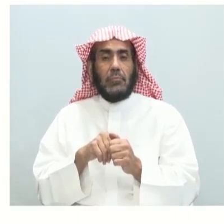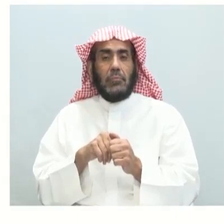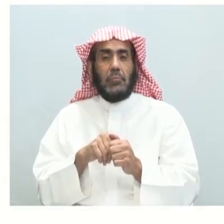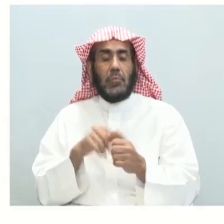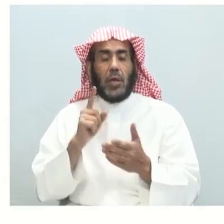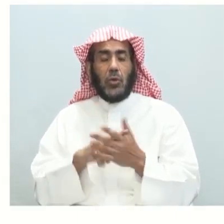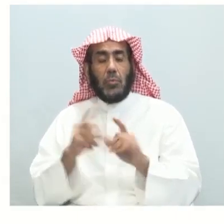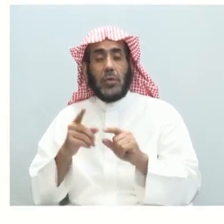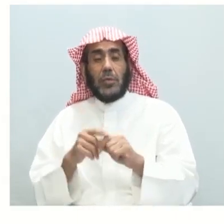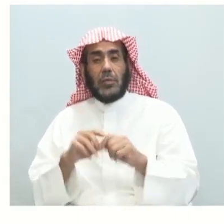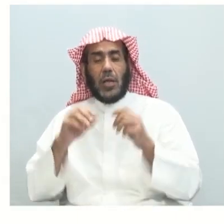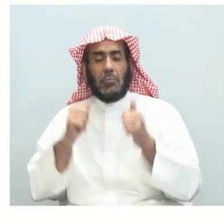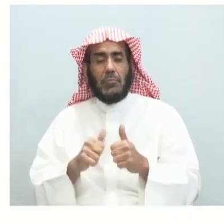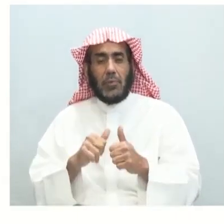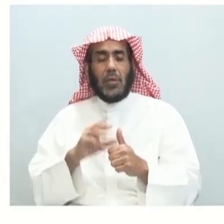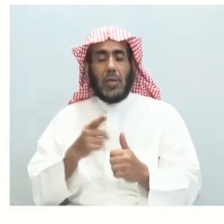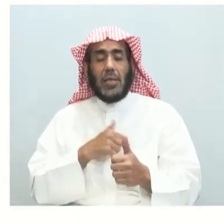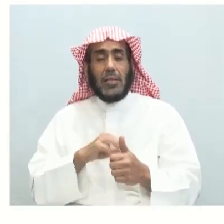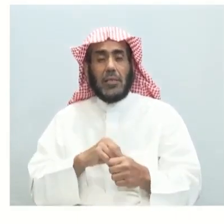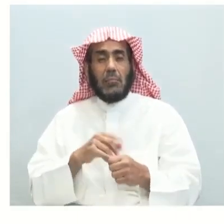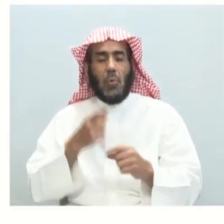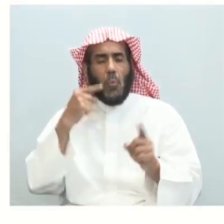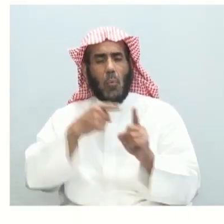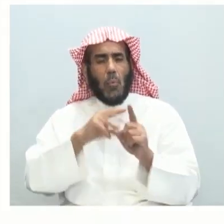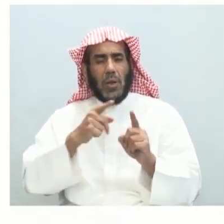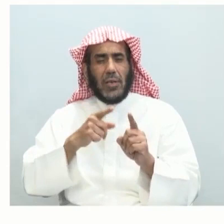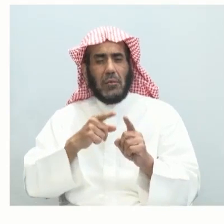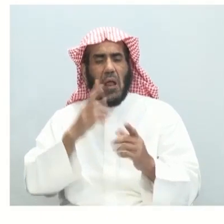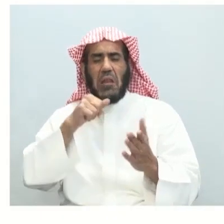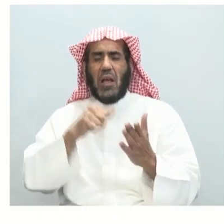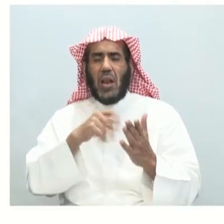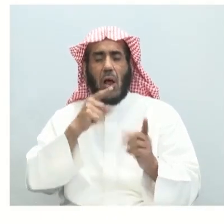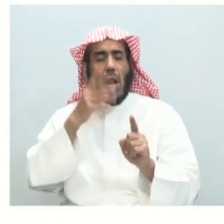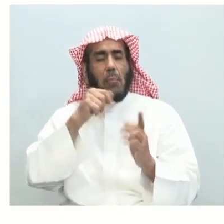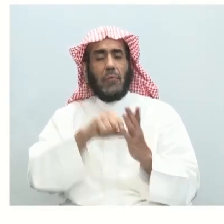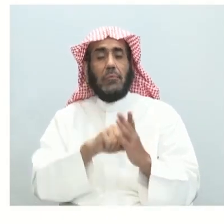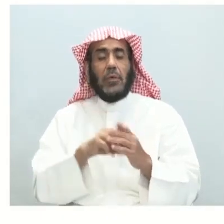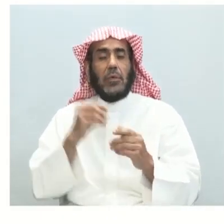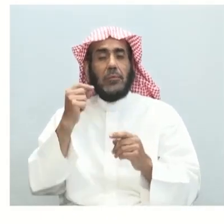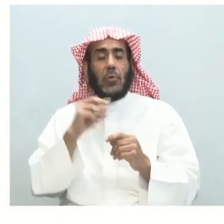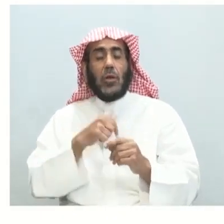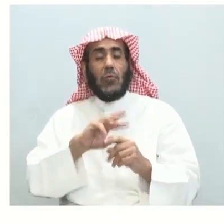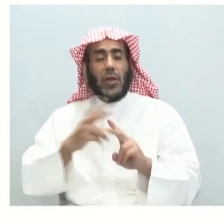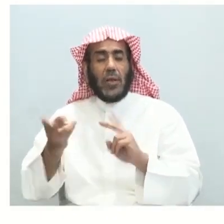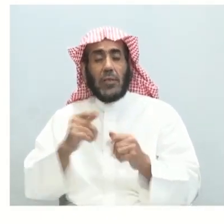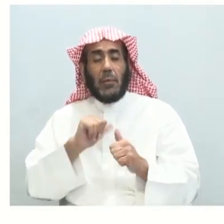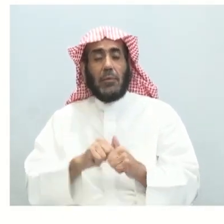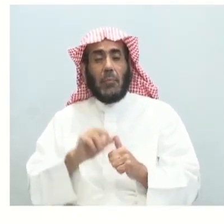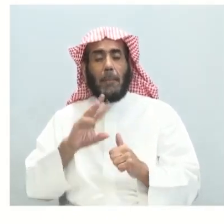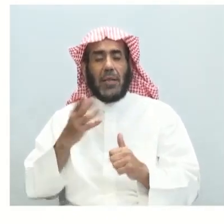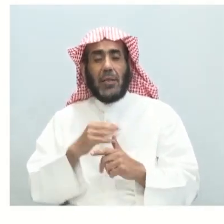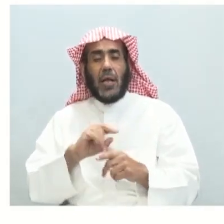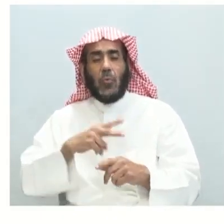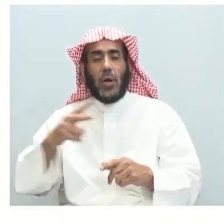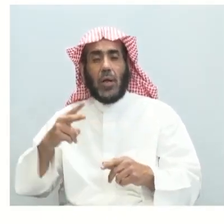ان يميز ان يميز الطالب الاسم المعرفي من الاسم النكره ايضا ان يفرق الطالب بين